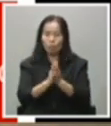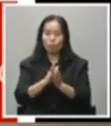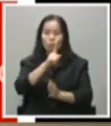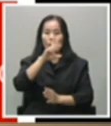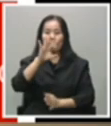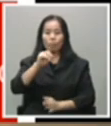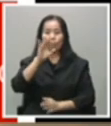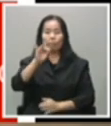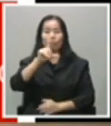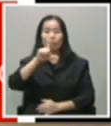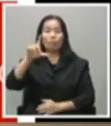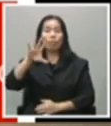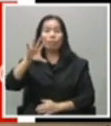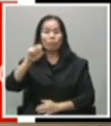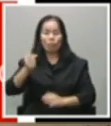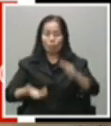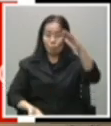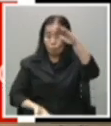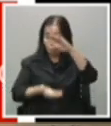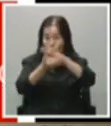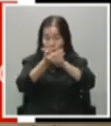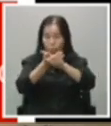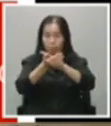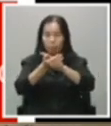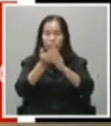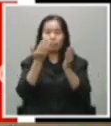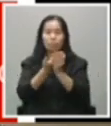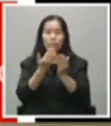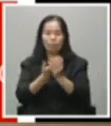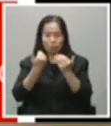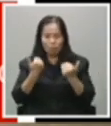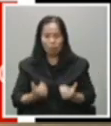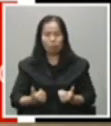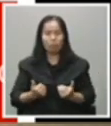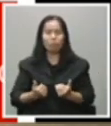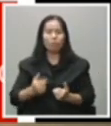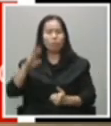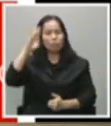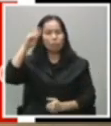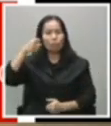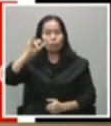บาทรวมมูลค่าทรัพย์สินของพลเอกประยุทธ์จันทร์โอชา